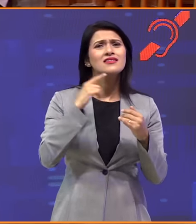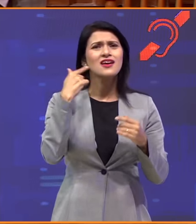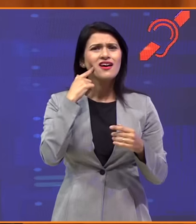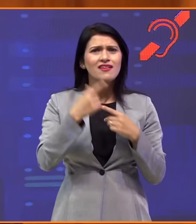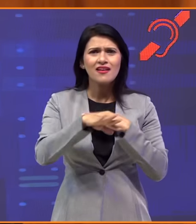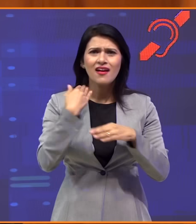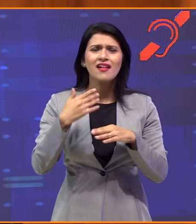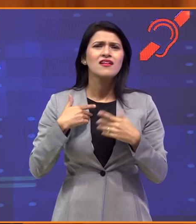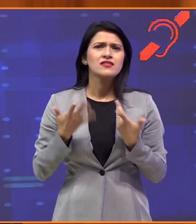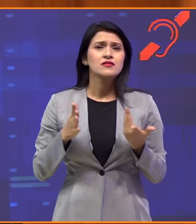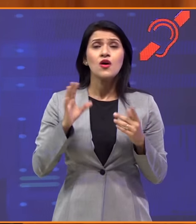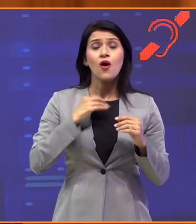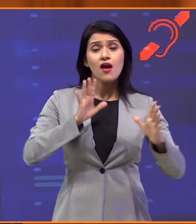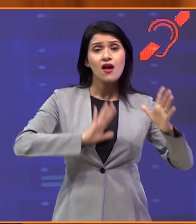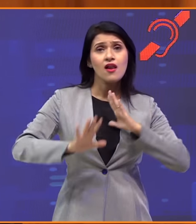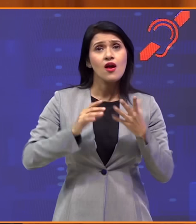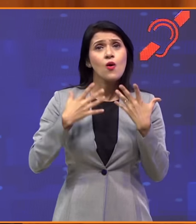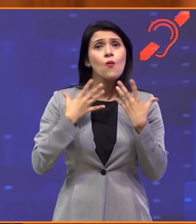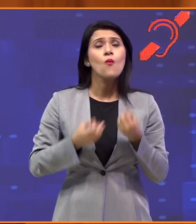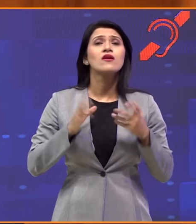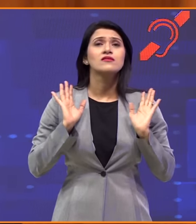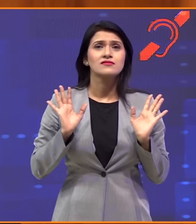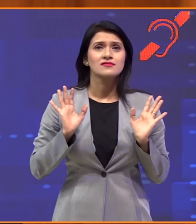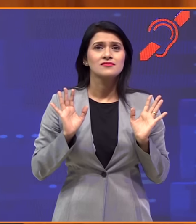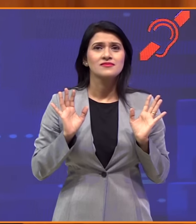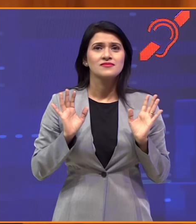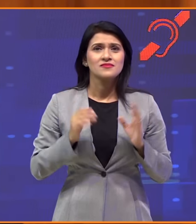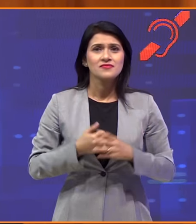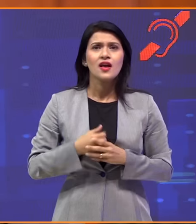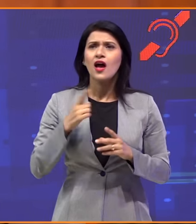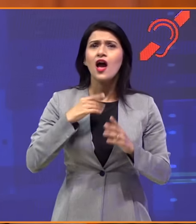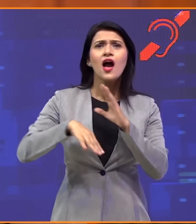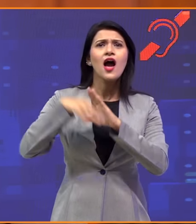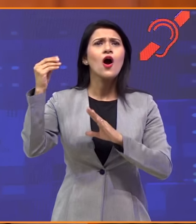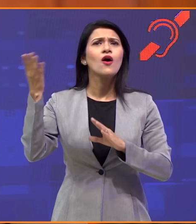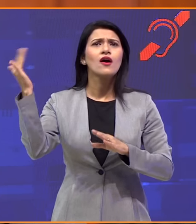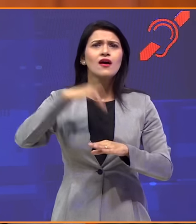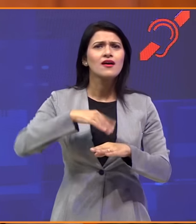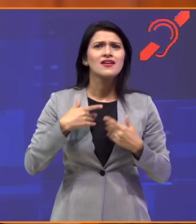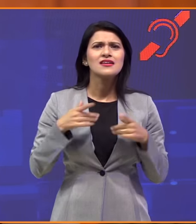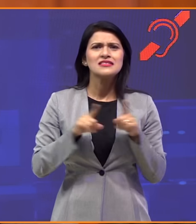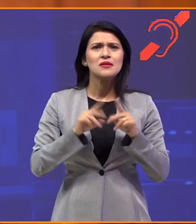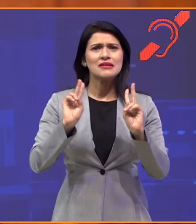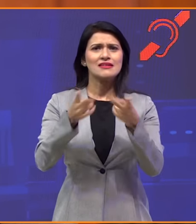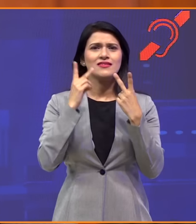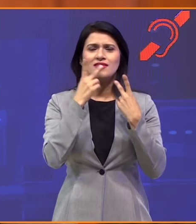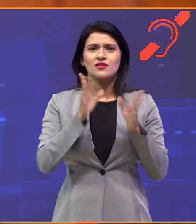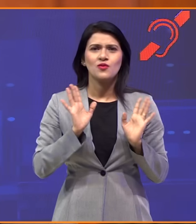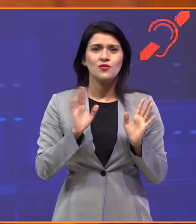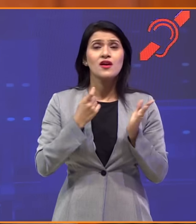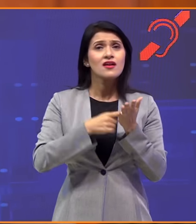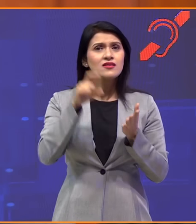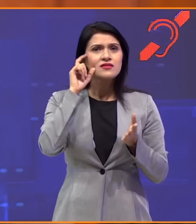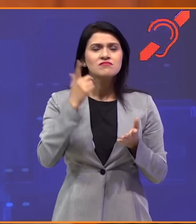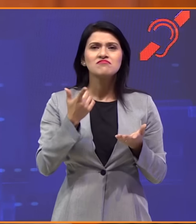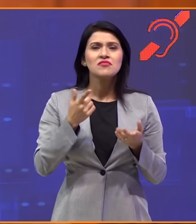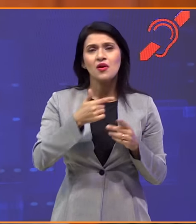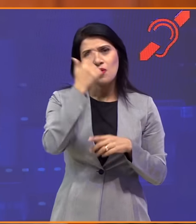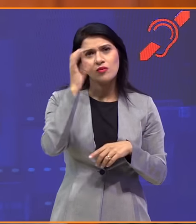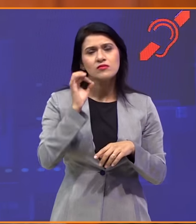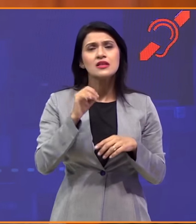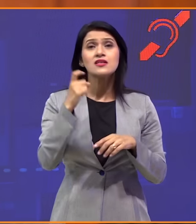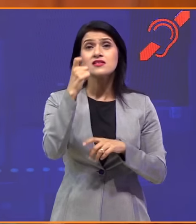चाहता था और विलन ऐसा भी नहीं लगे कि वो मंगल ग्रह से आया हुआ है लेकिन इस तरह के रोल मिले नहीं आपने किए नहीं और सा